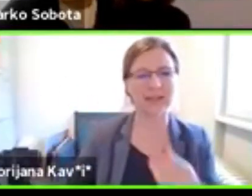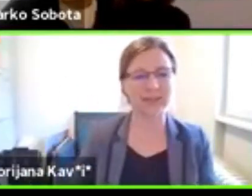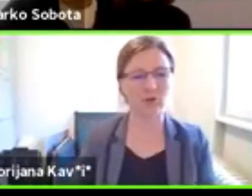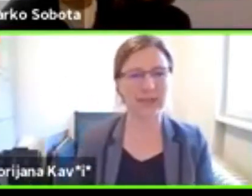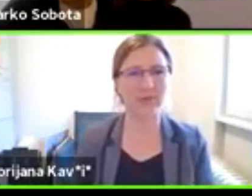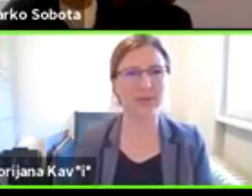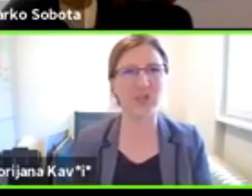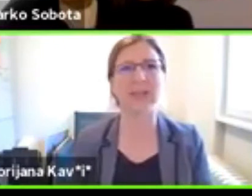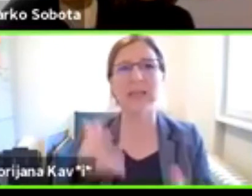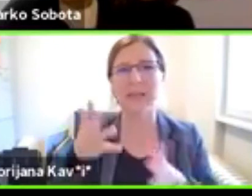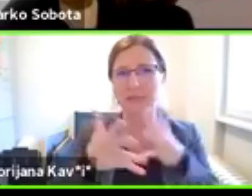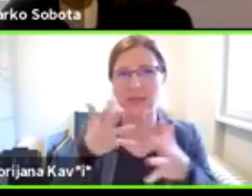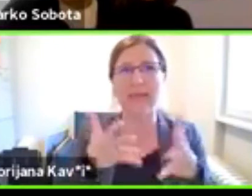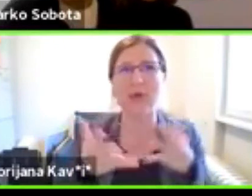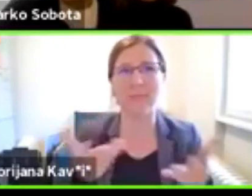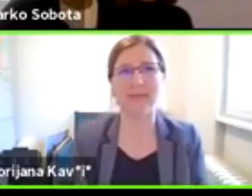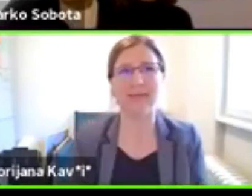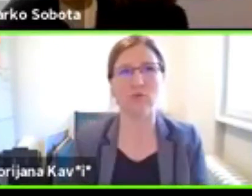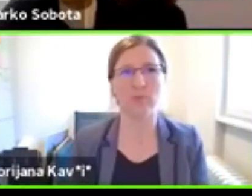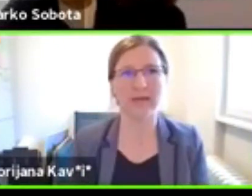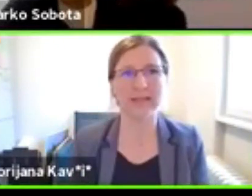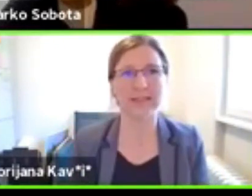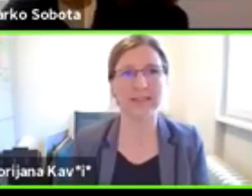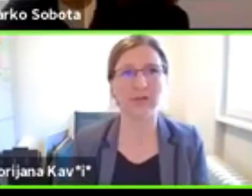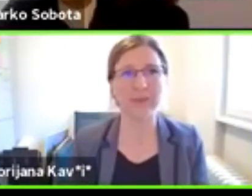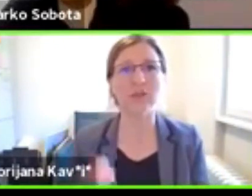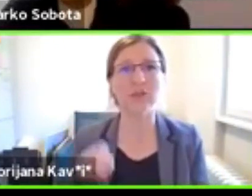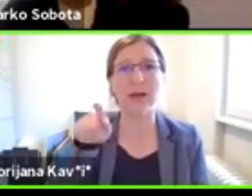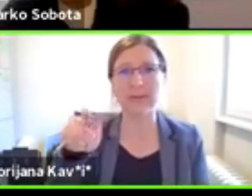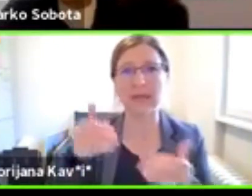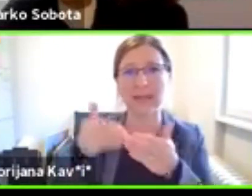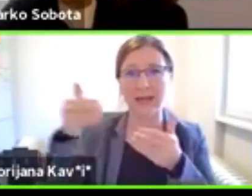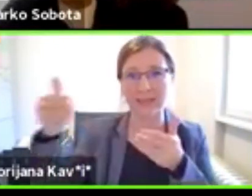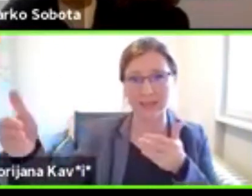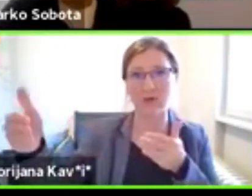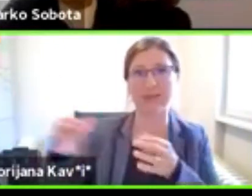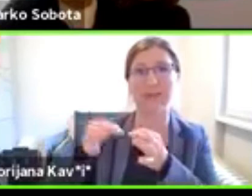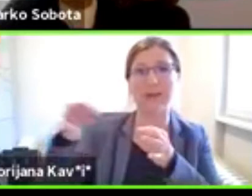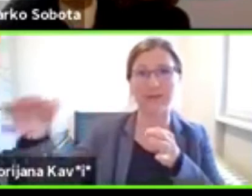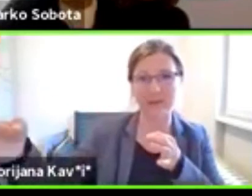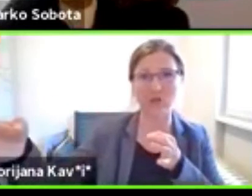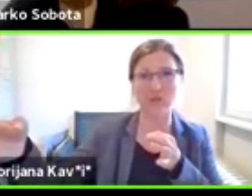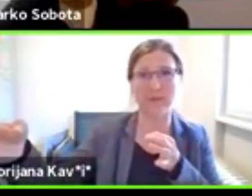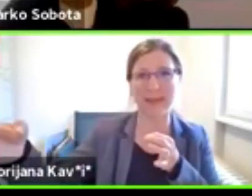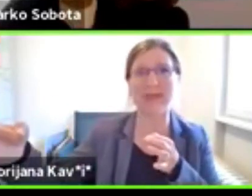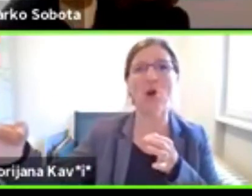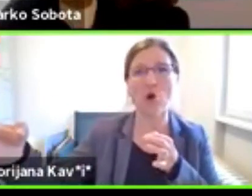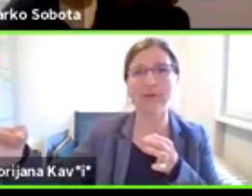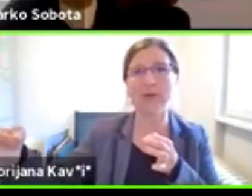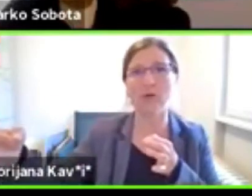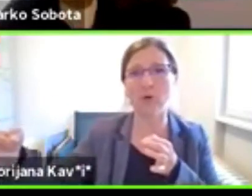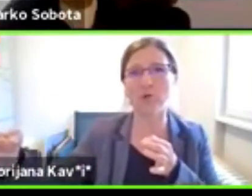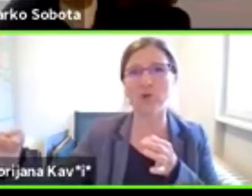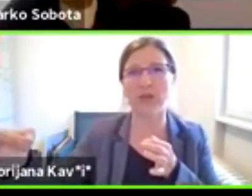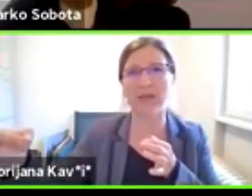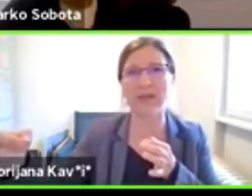taj razmak koji trebamo držati isto tako ne ometa u komunikaciji sa znakovnim jezikom, a recimo taj razmak koji kad se napravi veći od 2 metra, onda